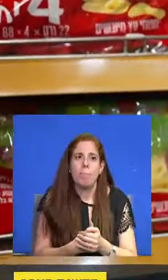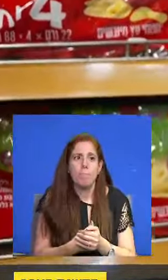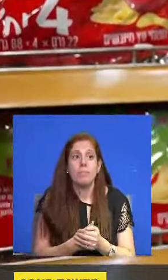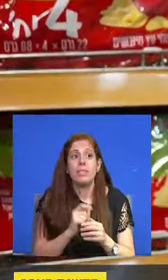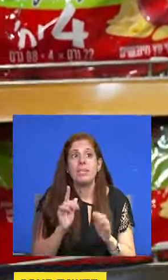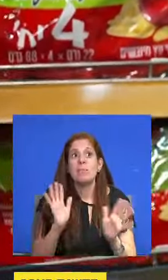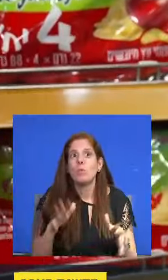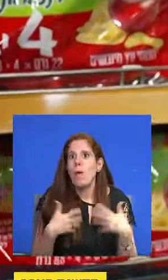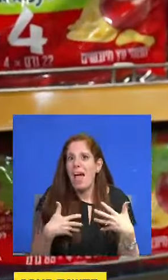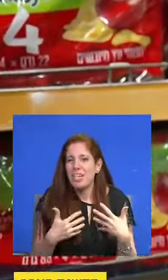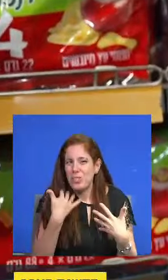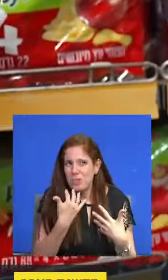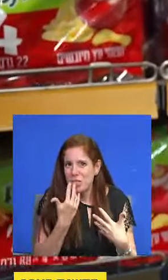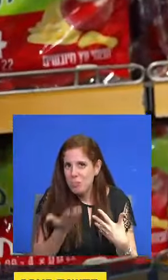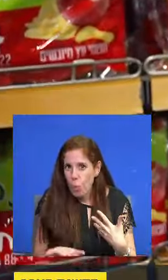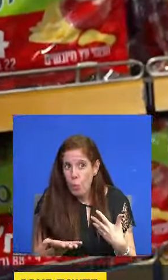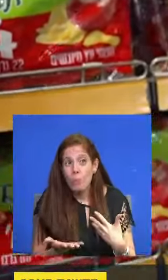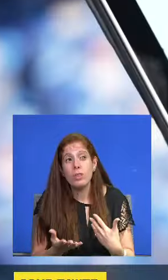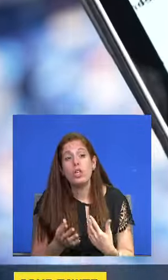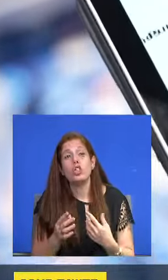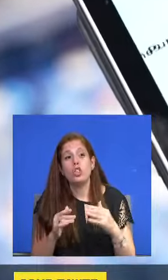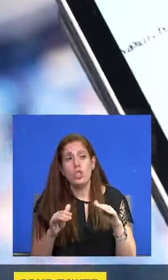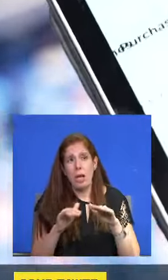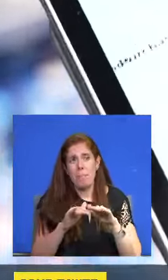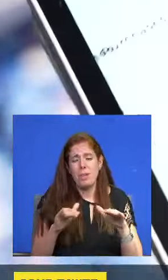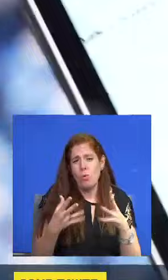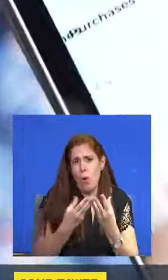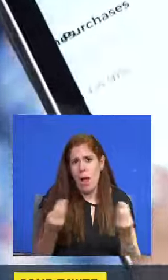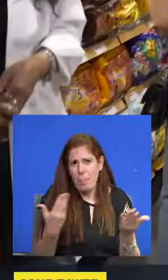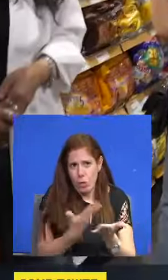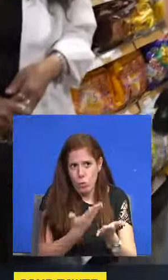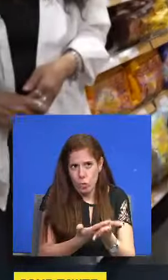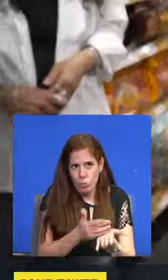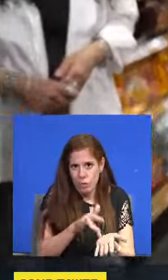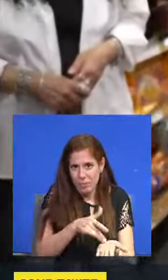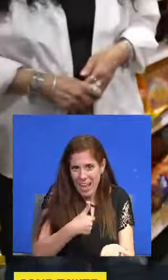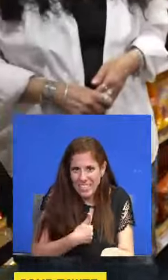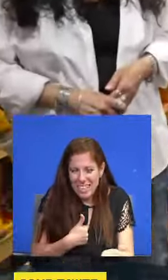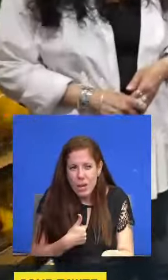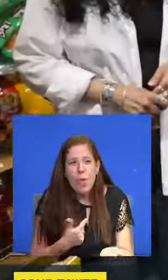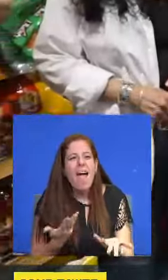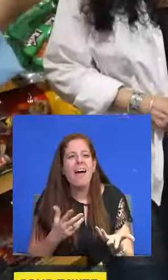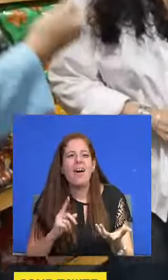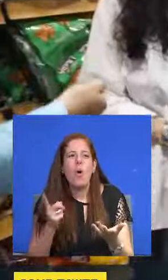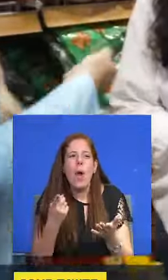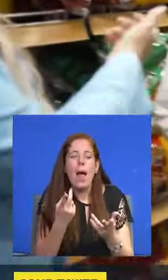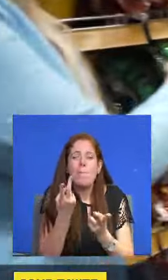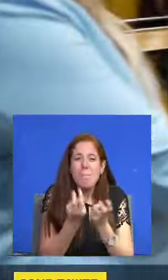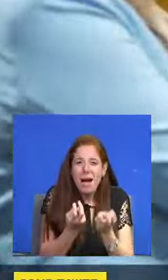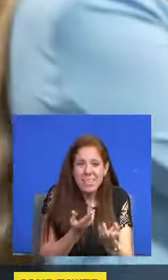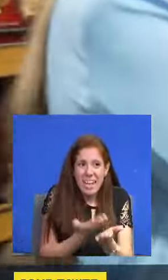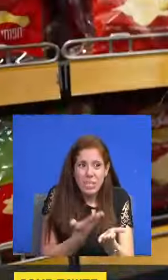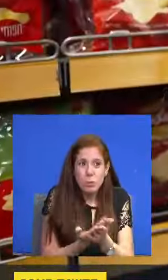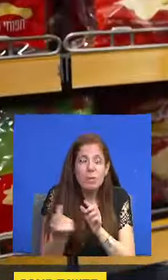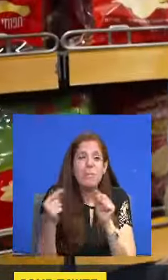כך מרגש פה בסיפור, שמדשבורד של נתונים שנמצא אצלנו, איך כל הפרקטיקה היישומית מגיעה